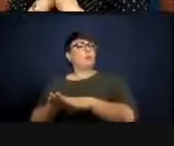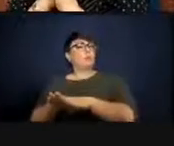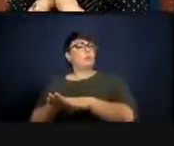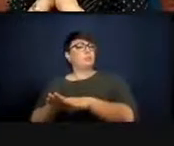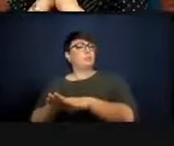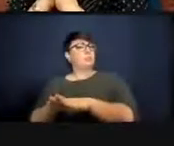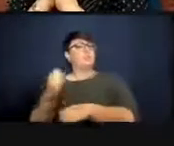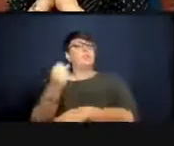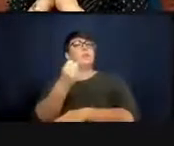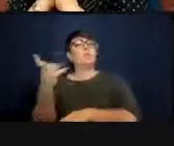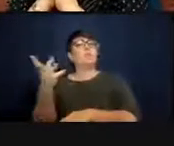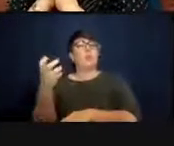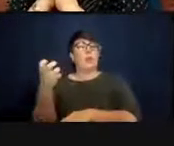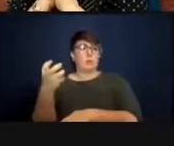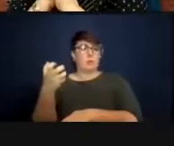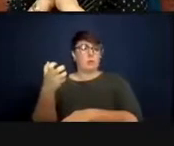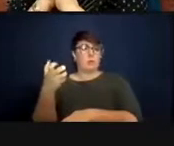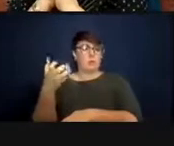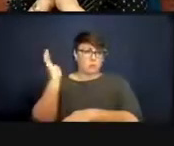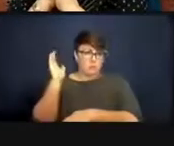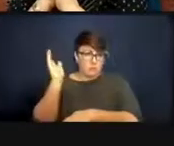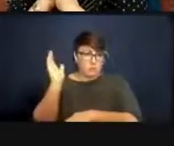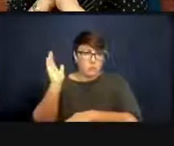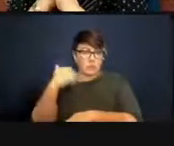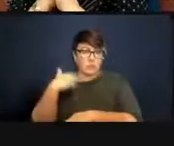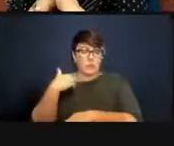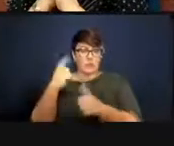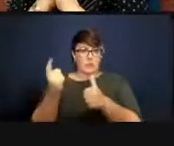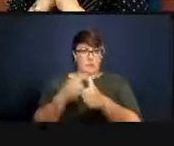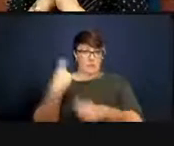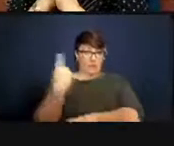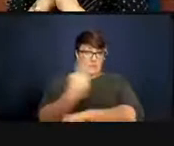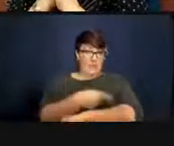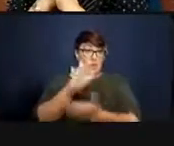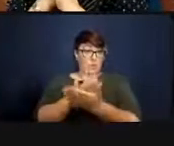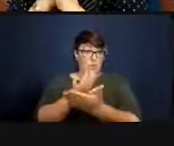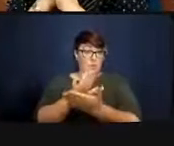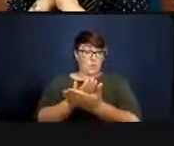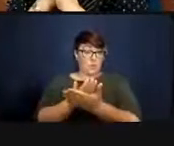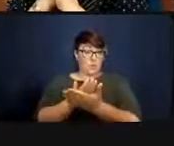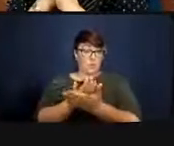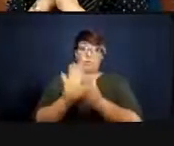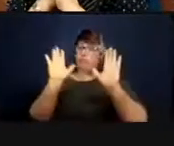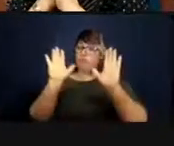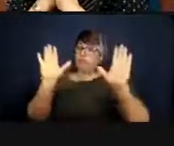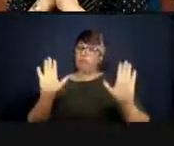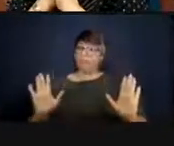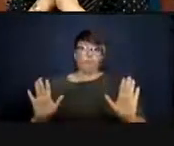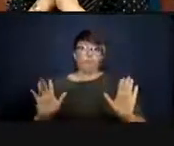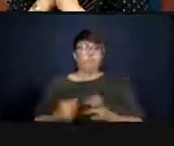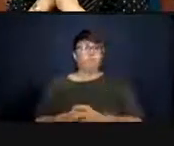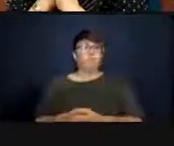wazungumzaji, kabla hatujazungumzia kufunga mkutano, kuna baadhi ya mambo